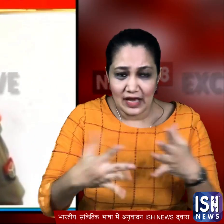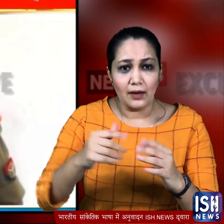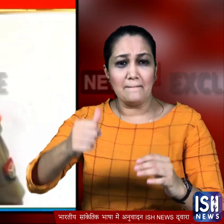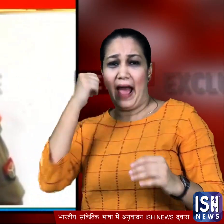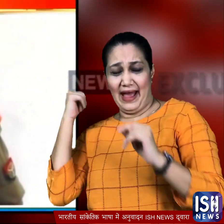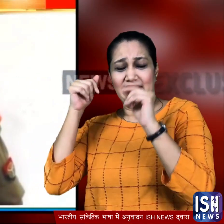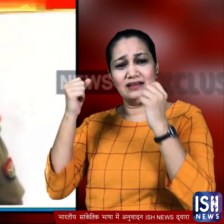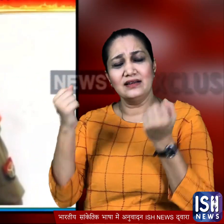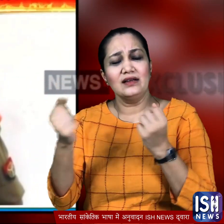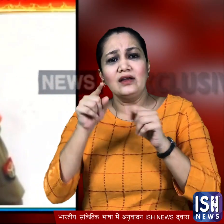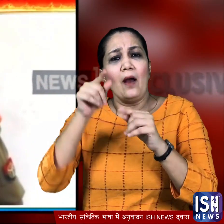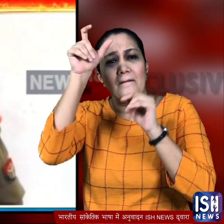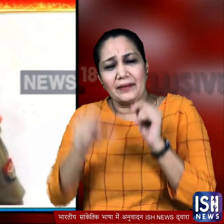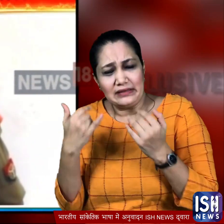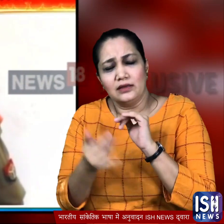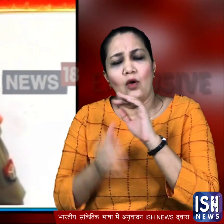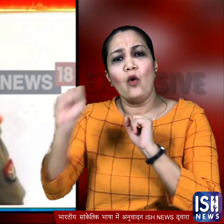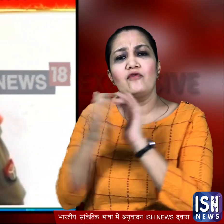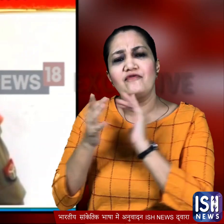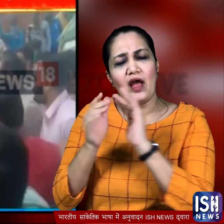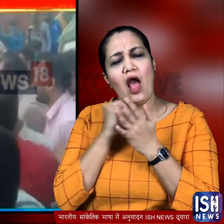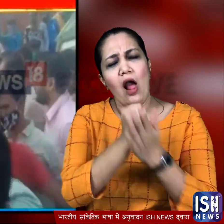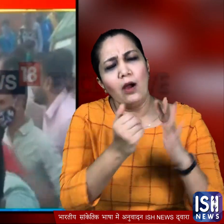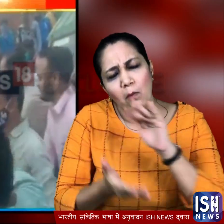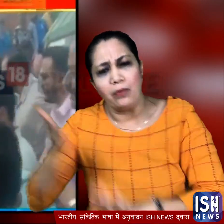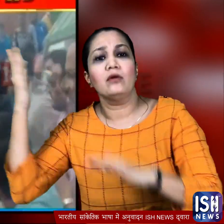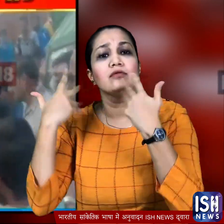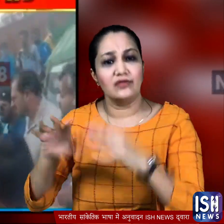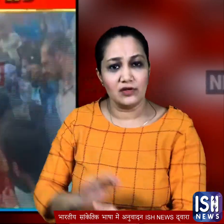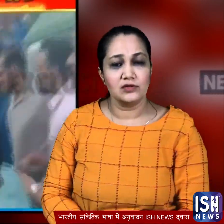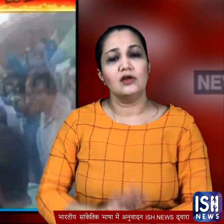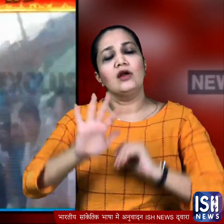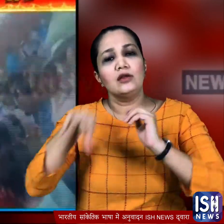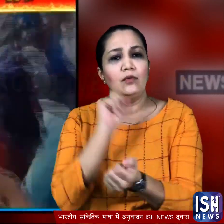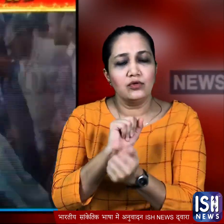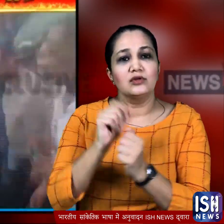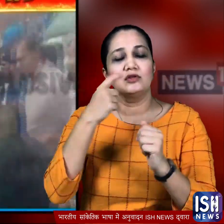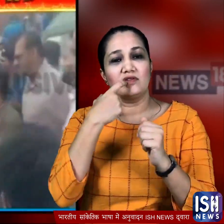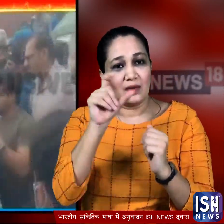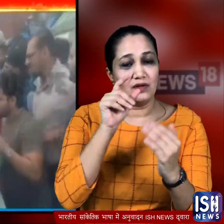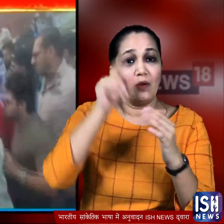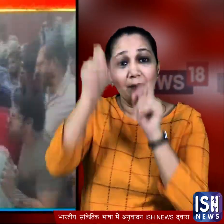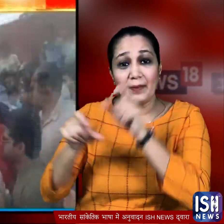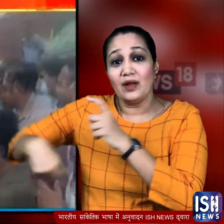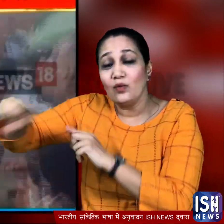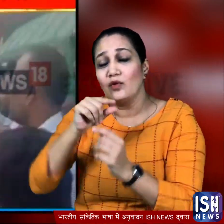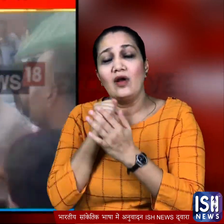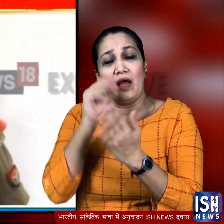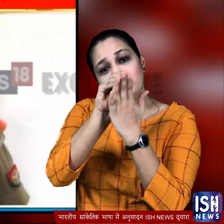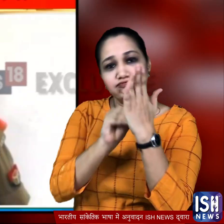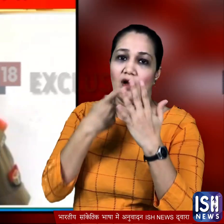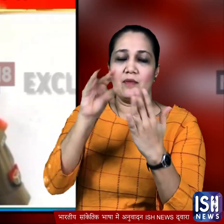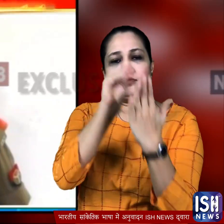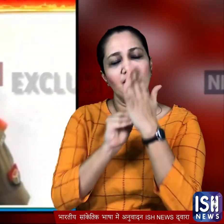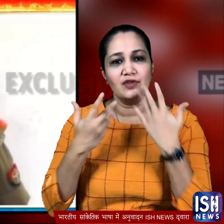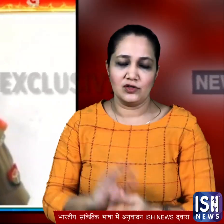से उस मुलजिम को इसके साथ ही लेके भाग गए। हालांकि घटना के बाद पुलिस ने हिस्ट्री शीटर को भगाने वालों के खिलाफ भी केस दर्ज कर लिया है।